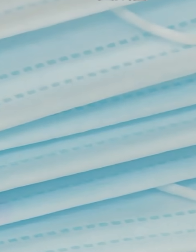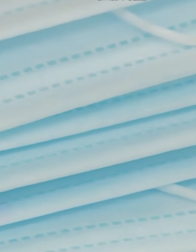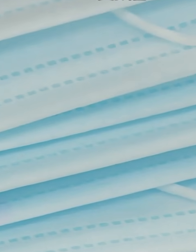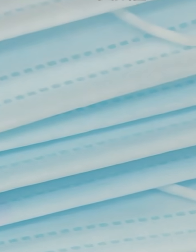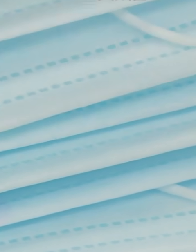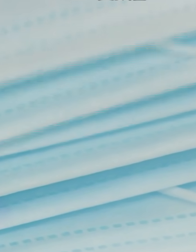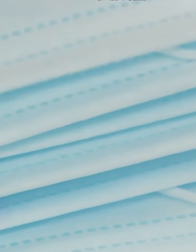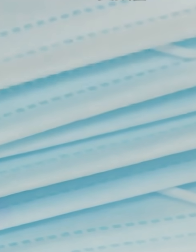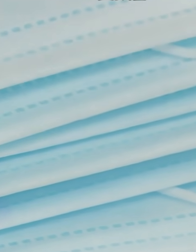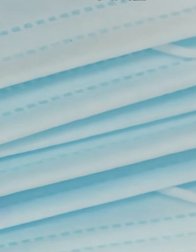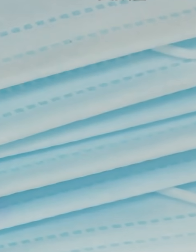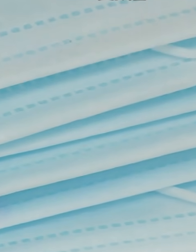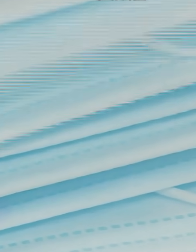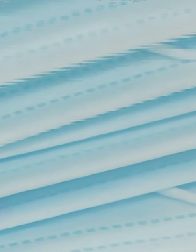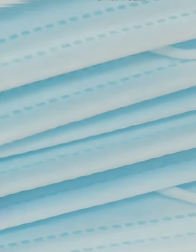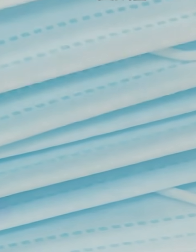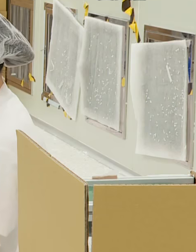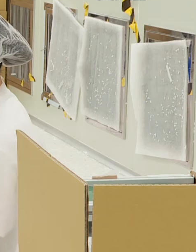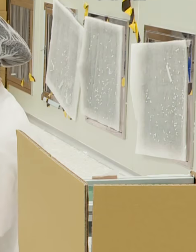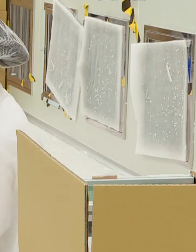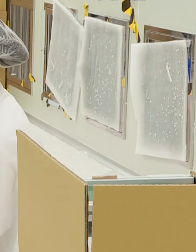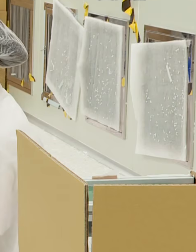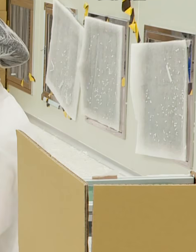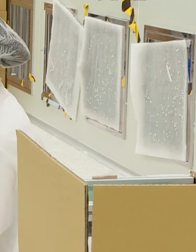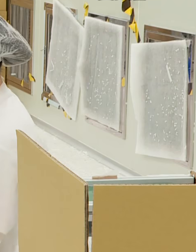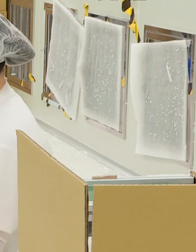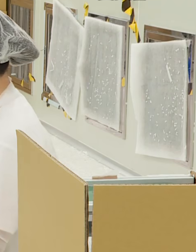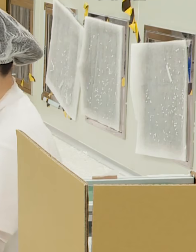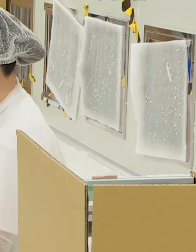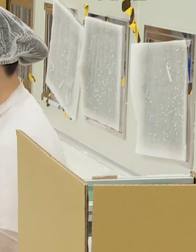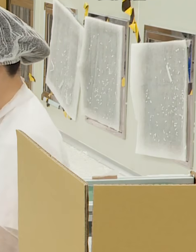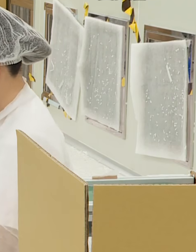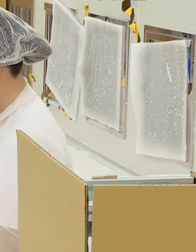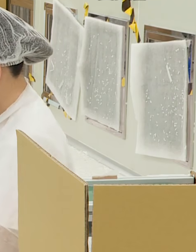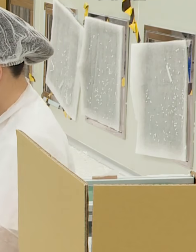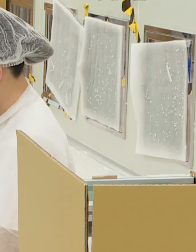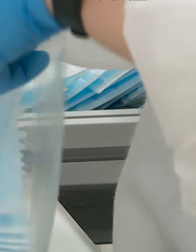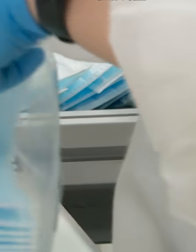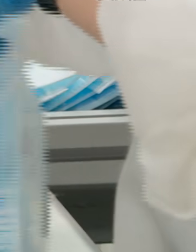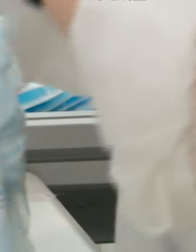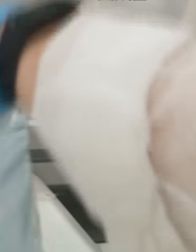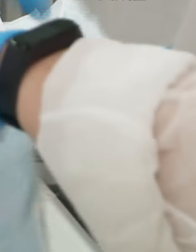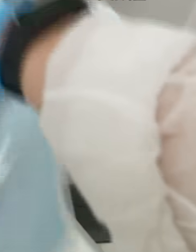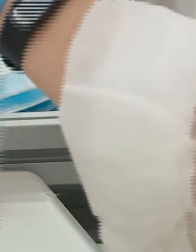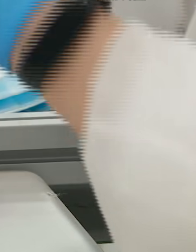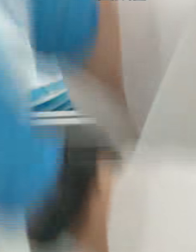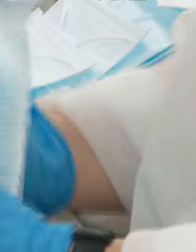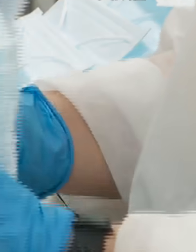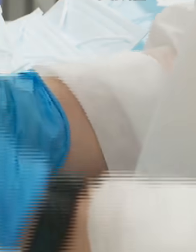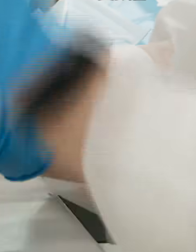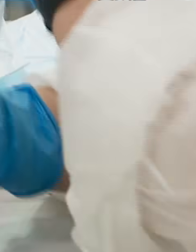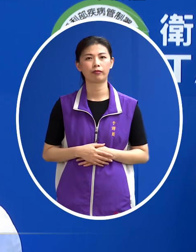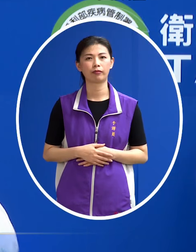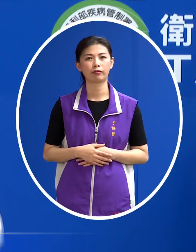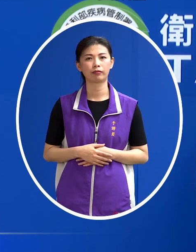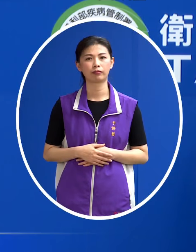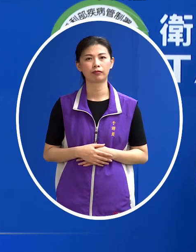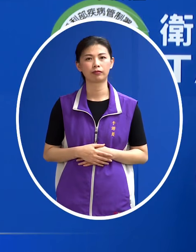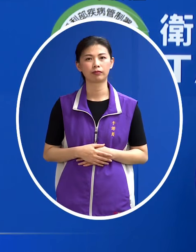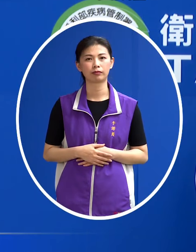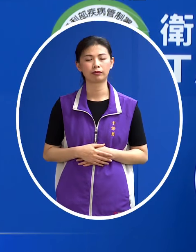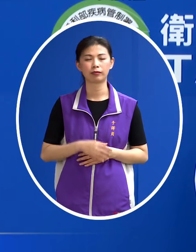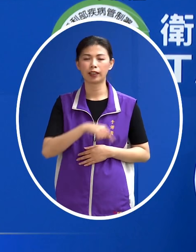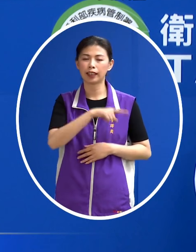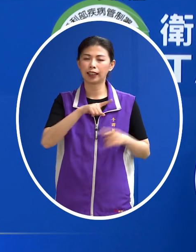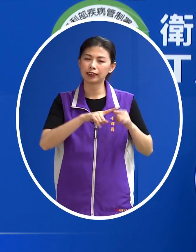口罩日产能已达1700万片，预估5月中达到1900万片，将上看2000万片。 这个心